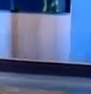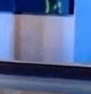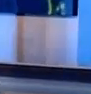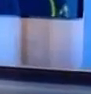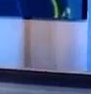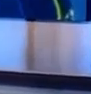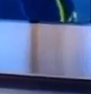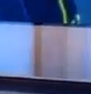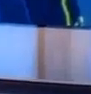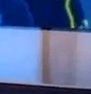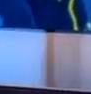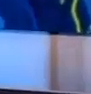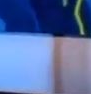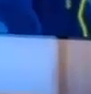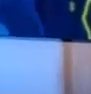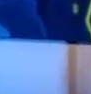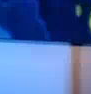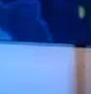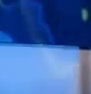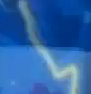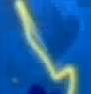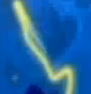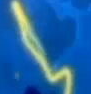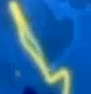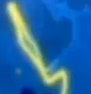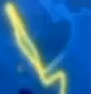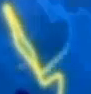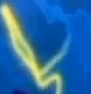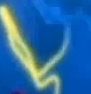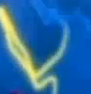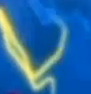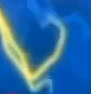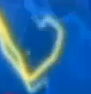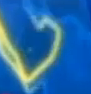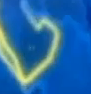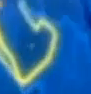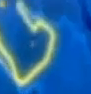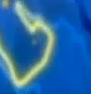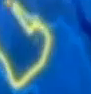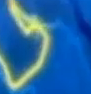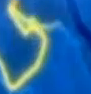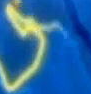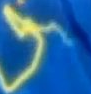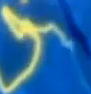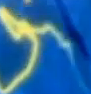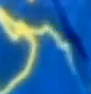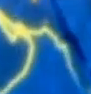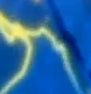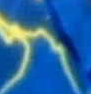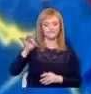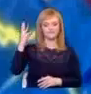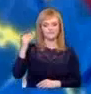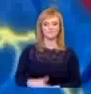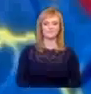Victoria Colesnic vă prezintă Telejurnalul. Bună seara și bine v-am regăsit la Telejurnalul ore 18 pe TVR Moldova